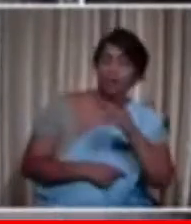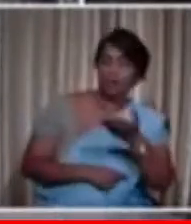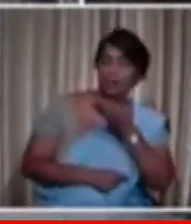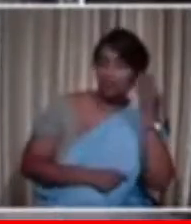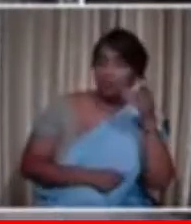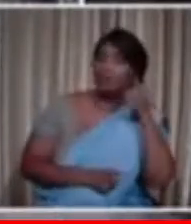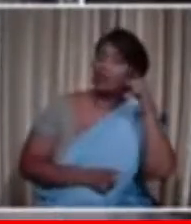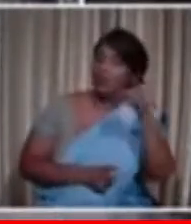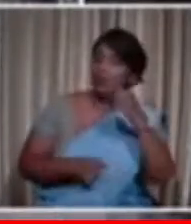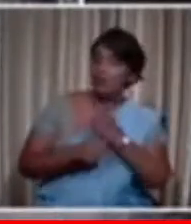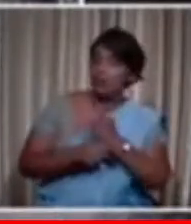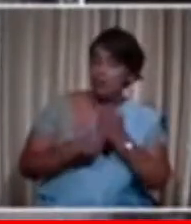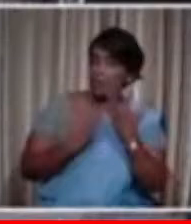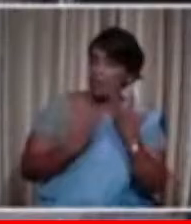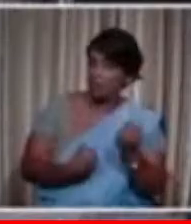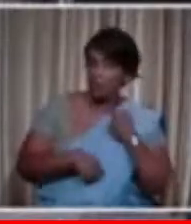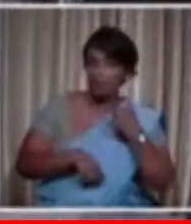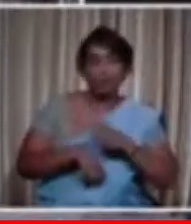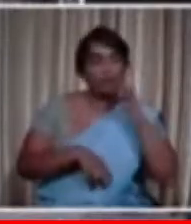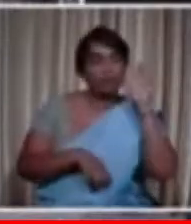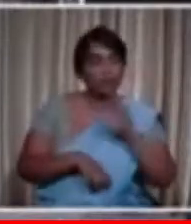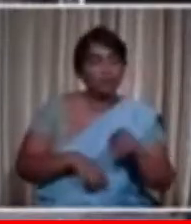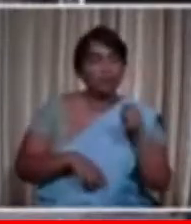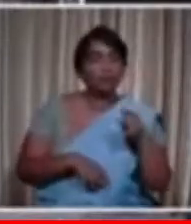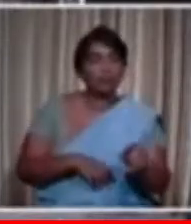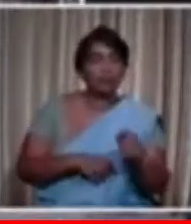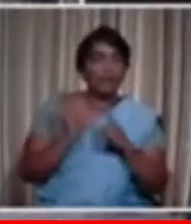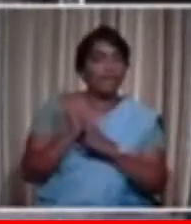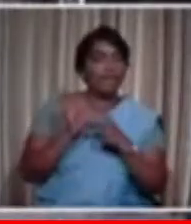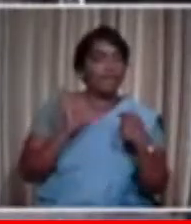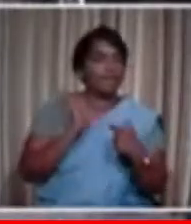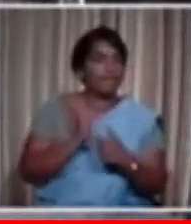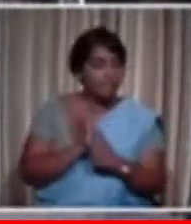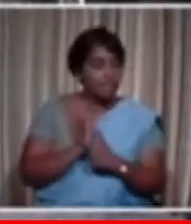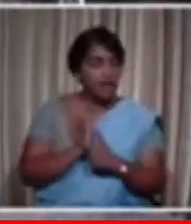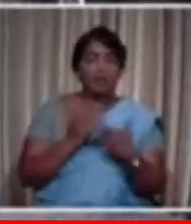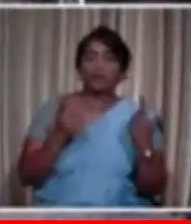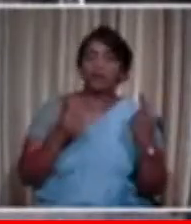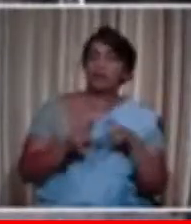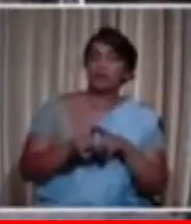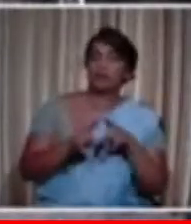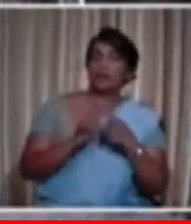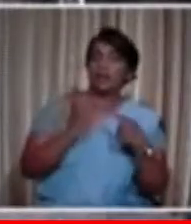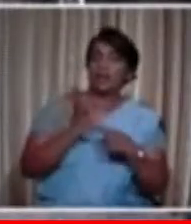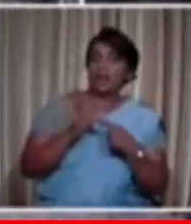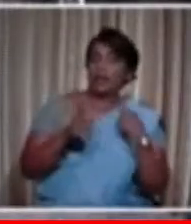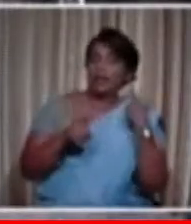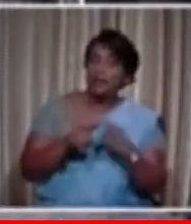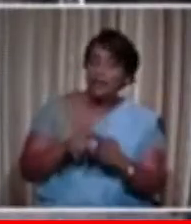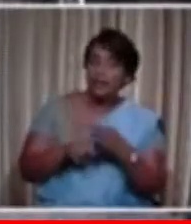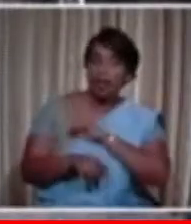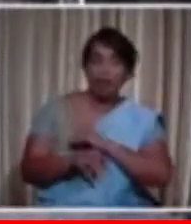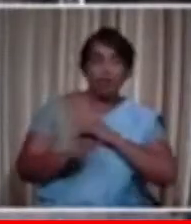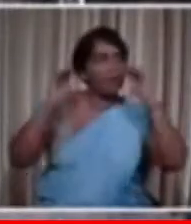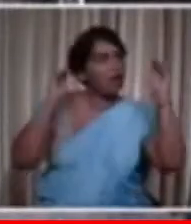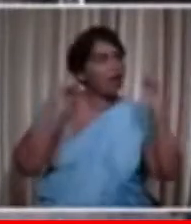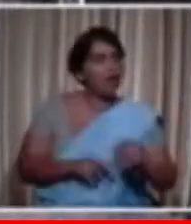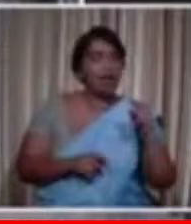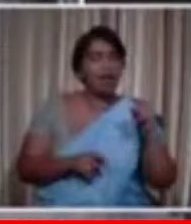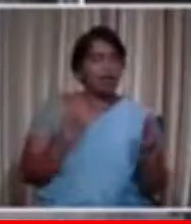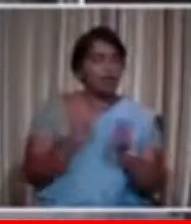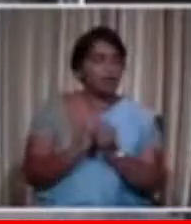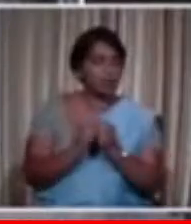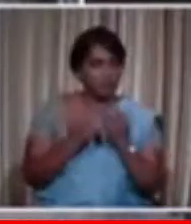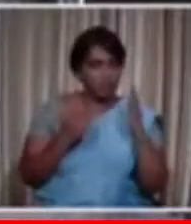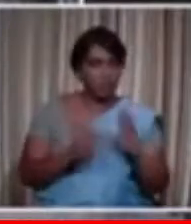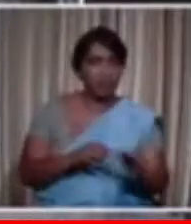පුළුවන් ඔබ ආණ්ඩුව බාර ගන්න වෙලාවෙම බැට්බද්ද ඒ වගේම තමයි වෙනත් බදු ආදායම් වල පහළ දැමීම නිසා මොකද්ද උනේ